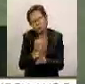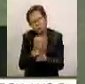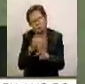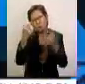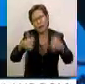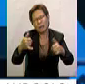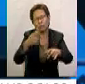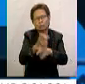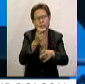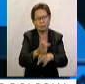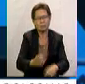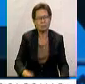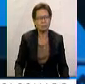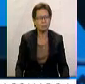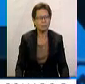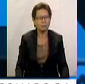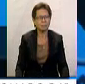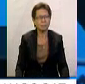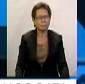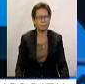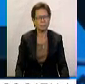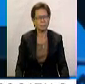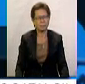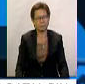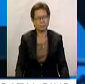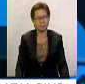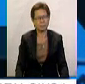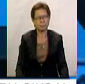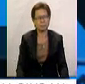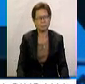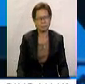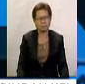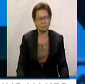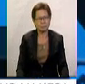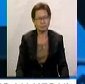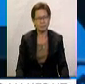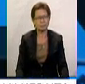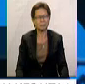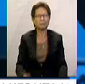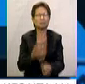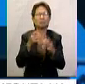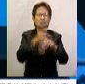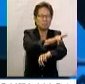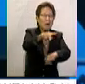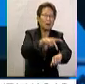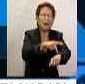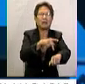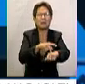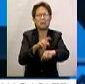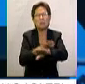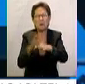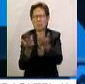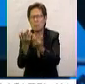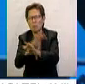beraksi. Memang dalam mana-mana pertandingan perlawanan yang pertama memang agak sukar untuk dapatkan